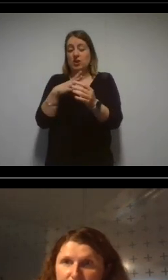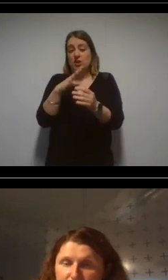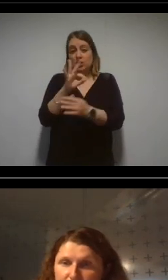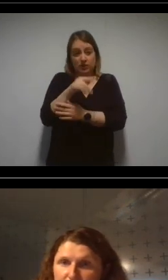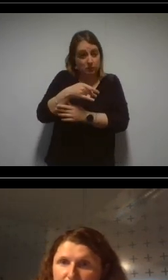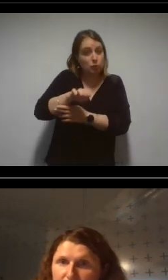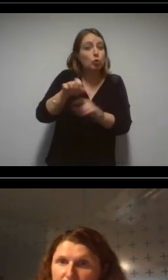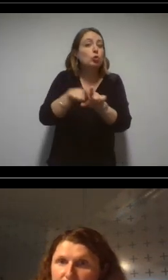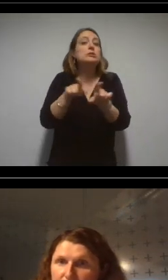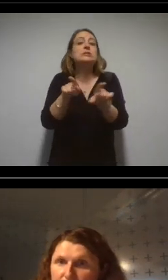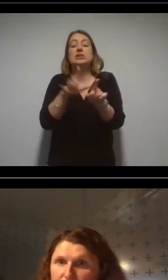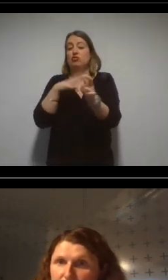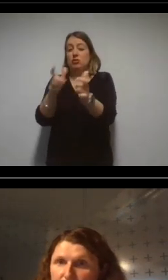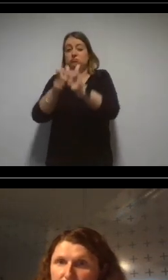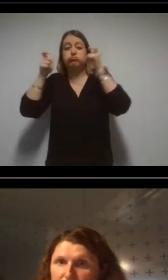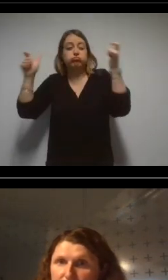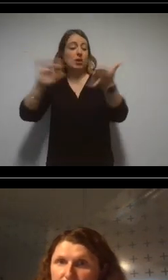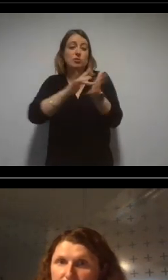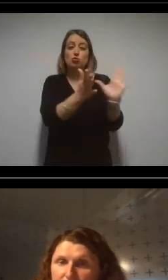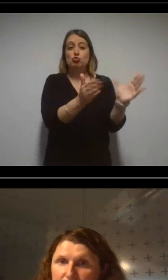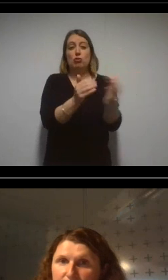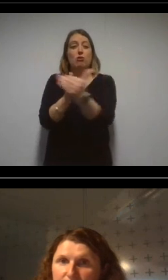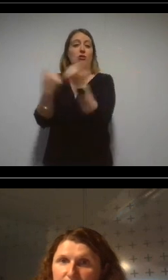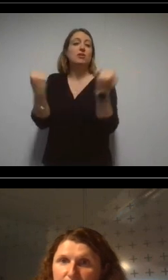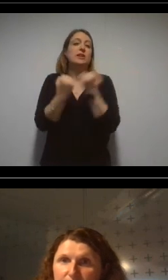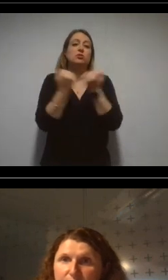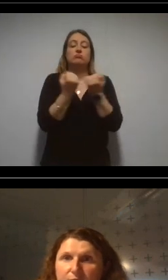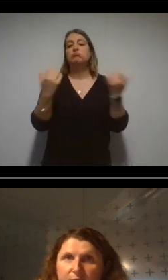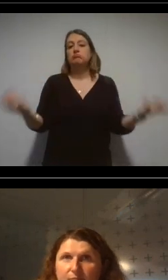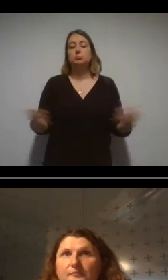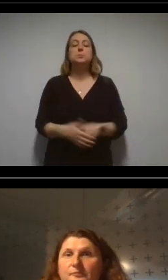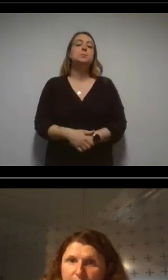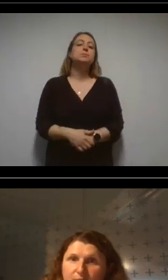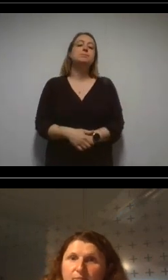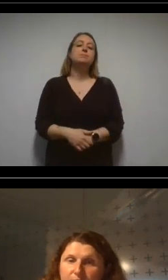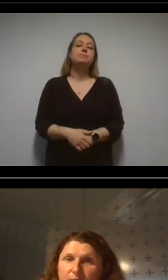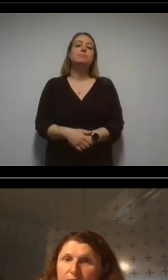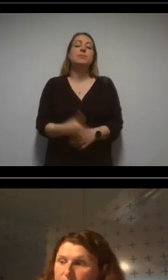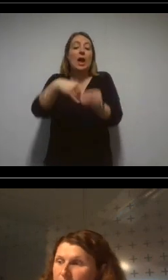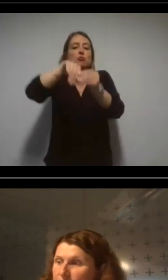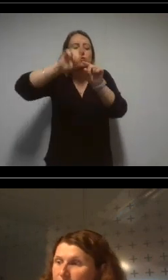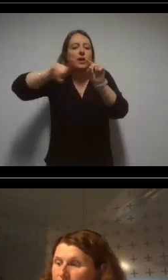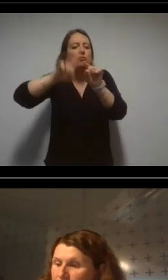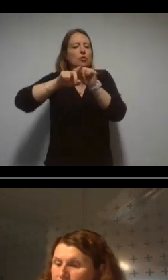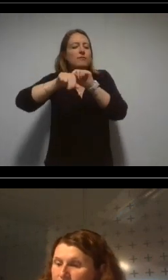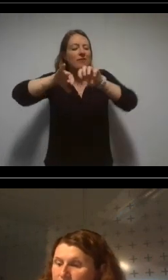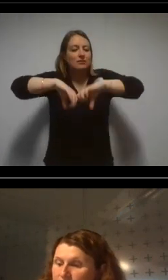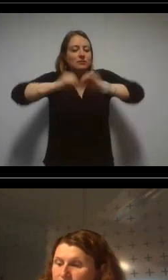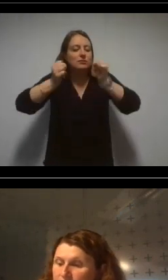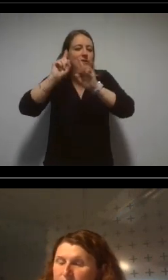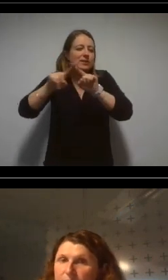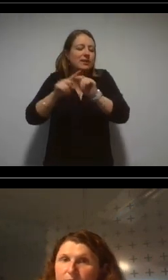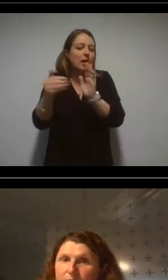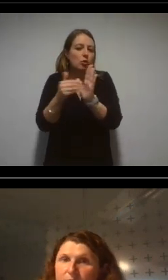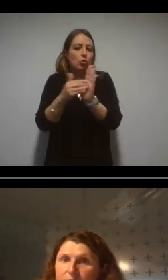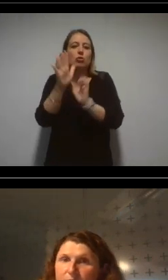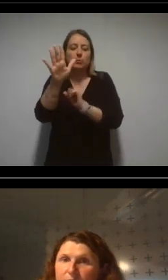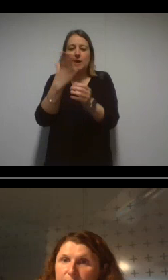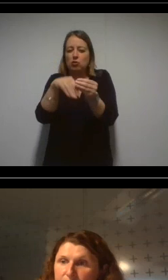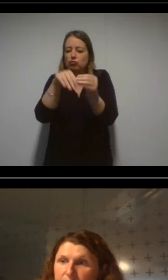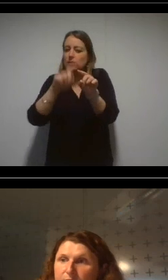d'activité. Voilà. Et peut-être pour ajouter un point, et on va vous expliquer effectivement ce qu'on fait plus en détail, mais ces jeunes et